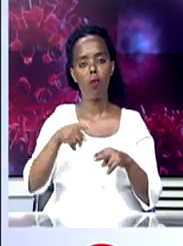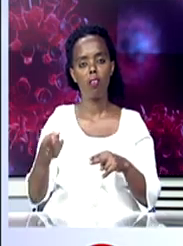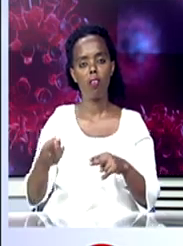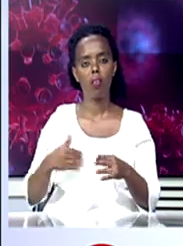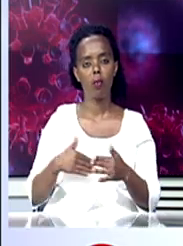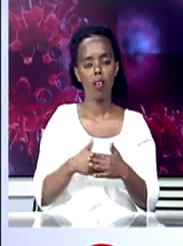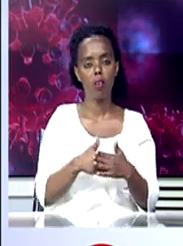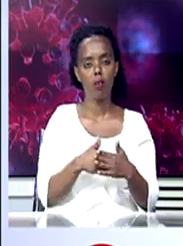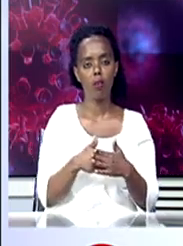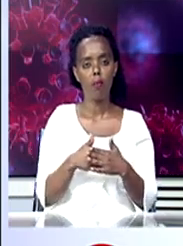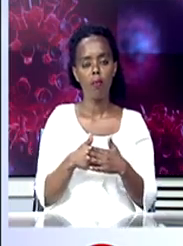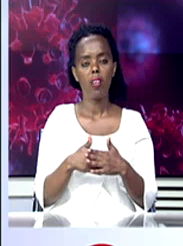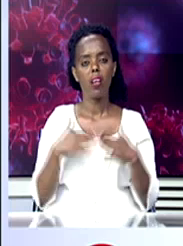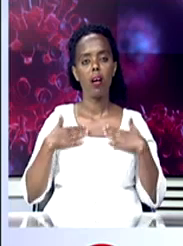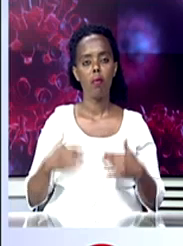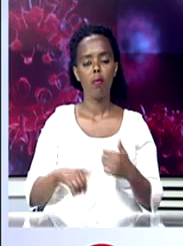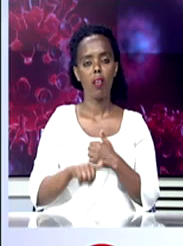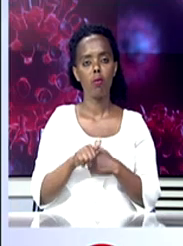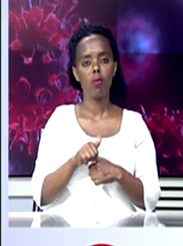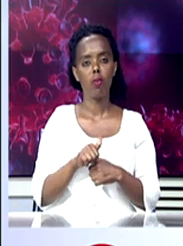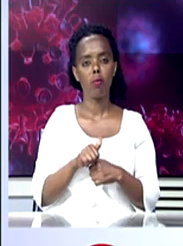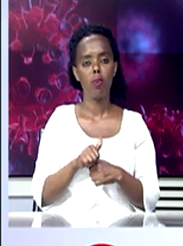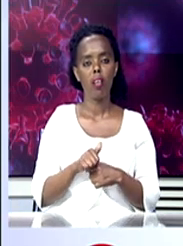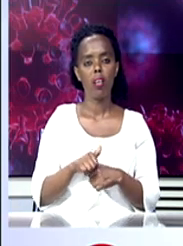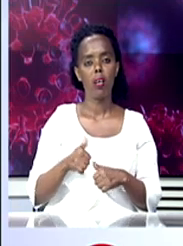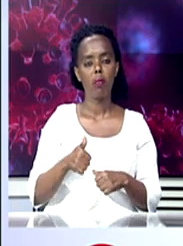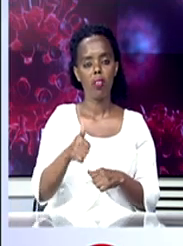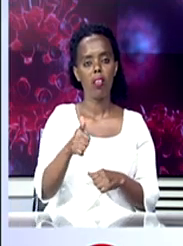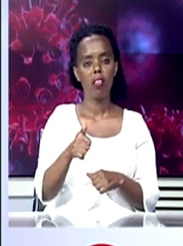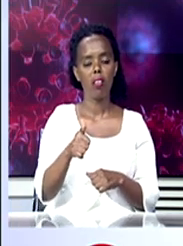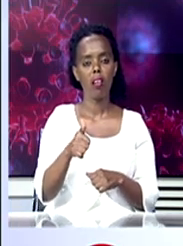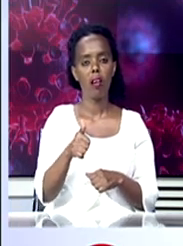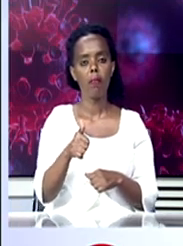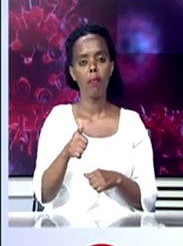ga'u qaama miidhamtoonni immoo gama isaaniitiin